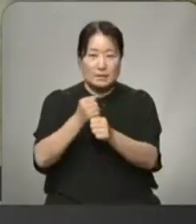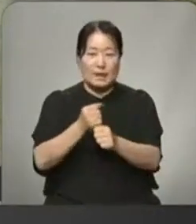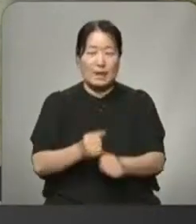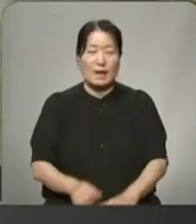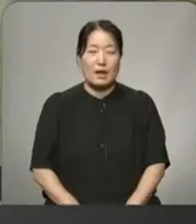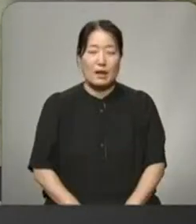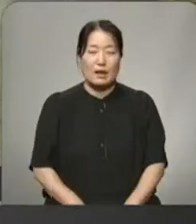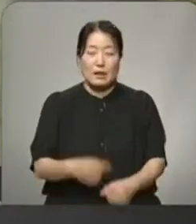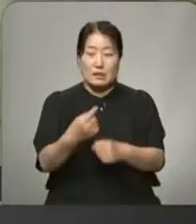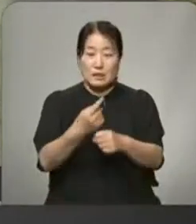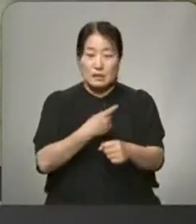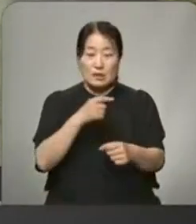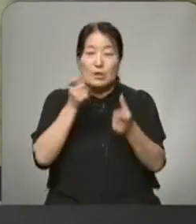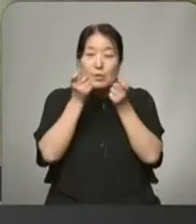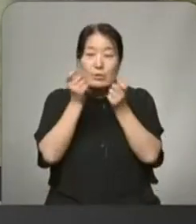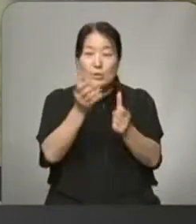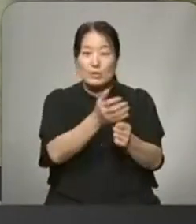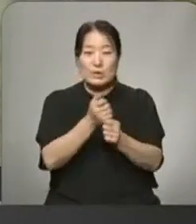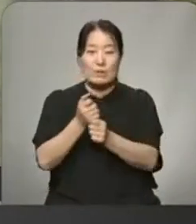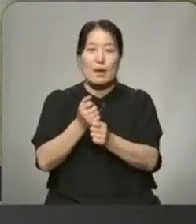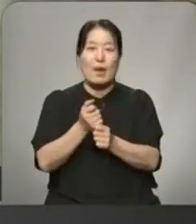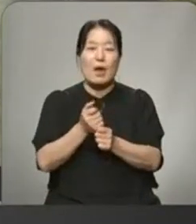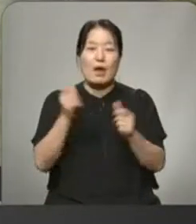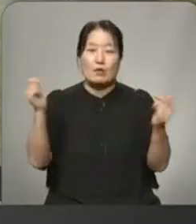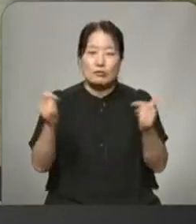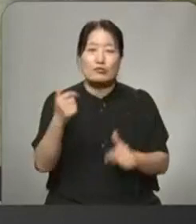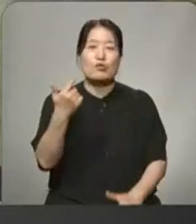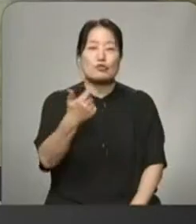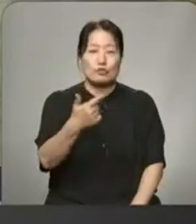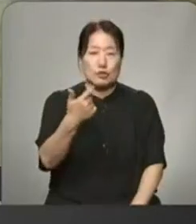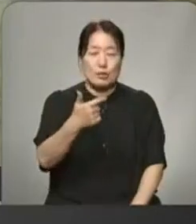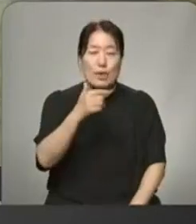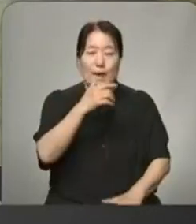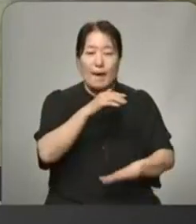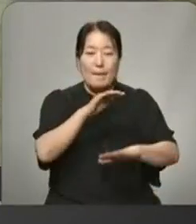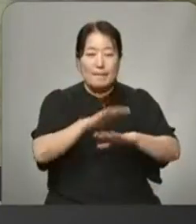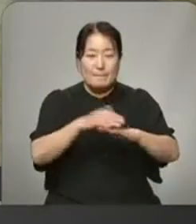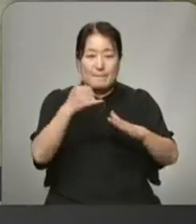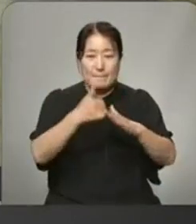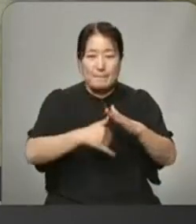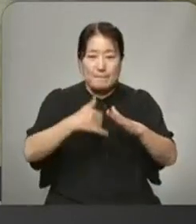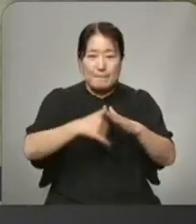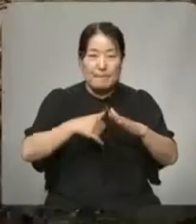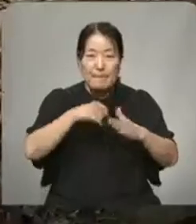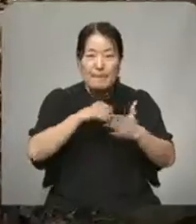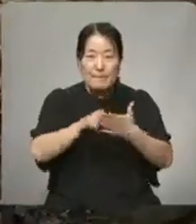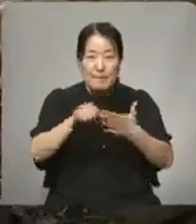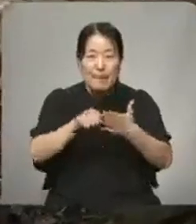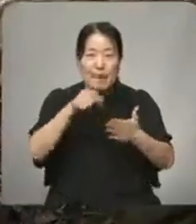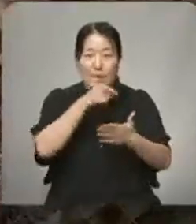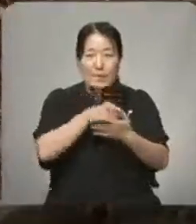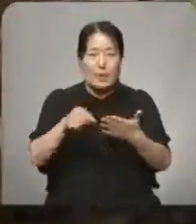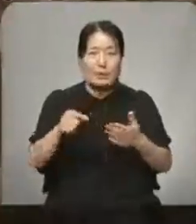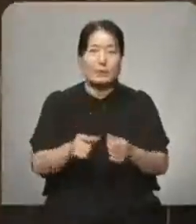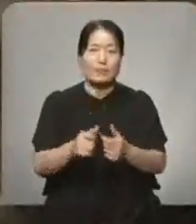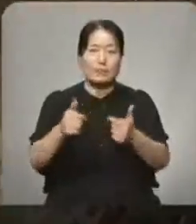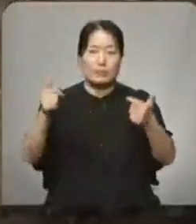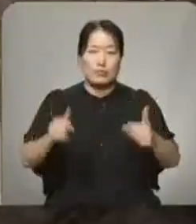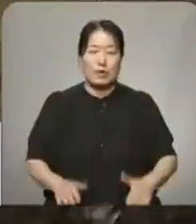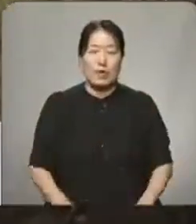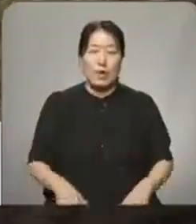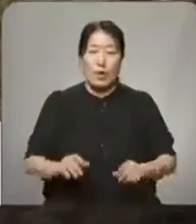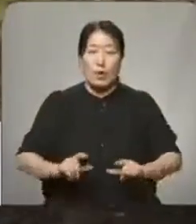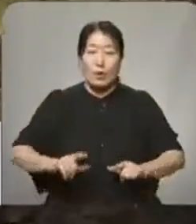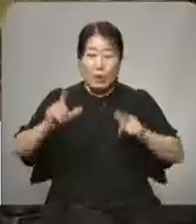하지만 지난해 멧돼지 포획은 6천 마리대로 줄었습니다. 농작물 피해도 다시 증가로 돌아섰습니다. 올해도